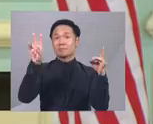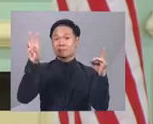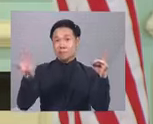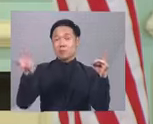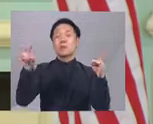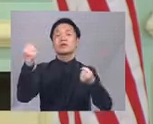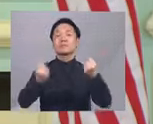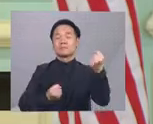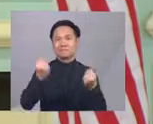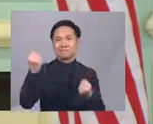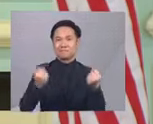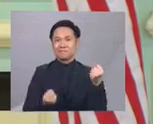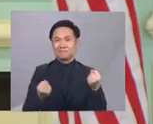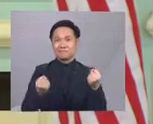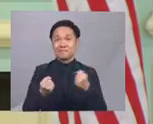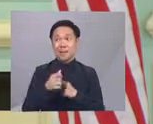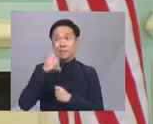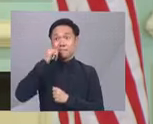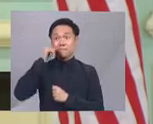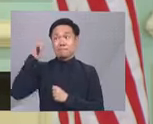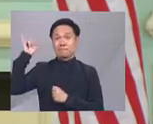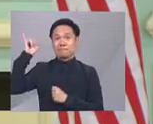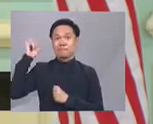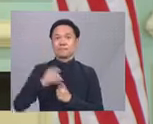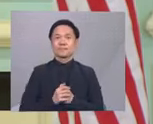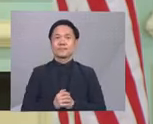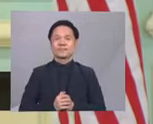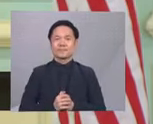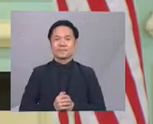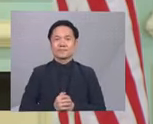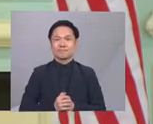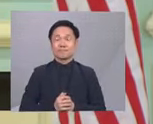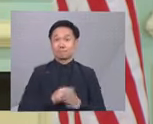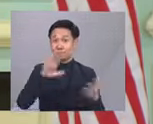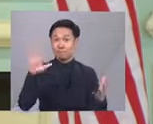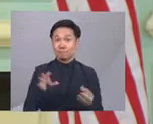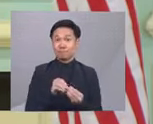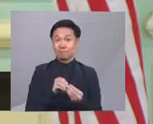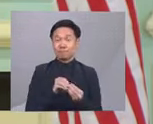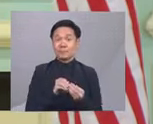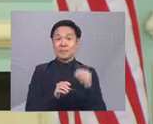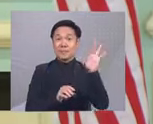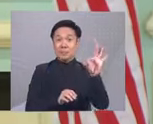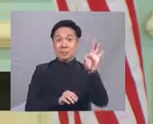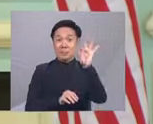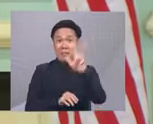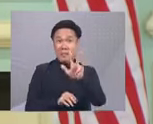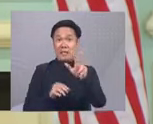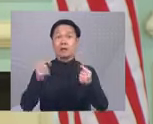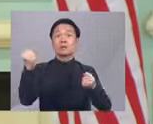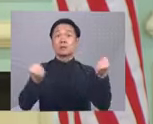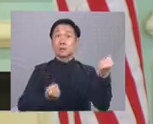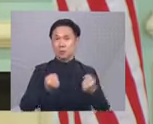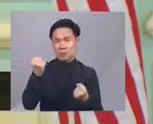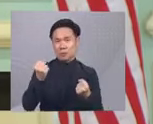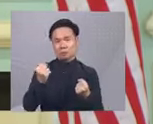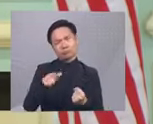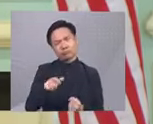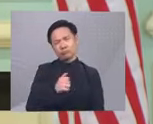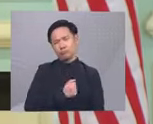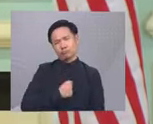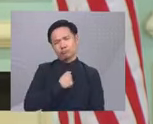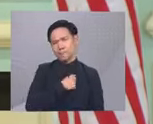283,677 kenderaan pada hari sebelumnya. Sebanyak 93 kenderaan telah diarah patah